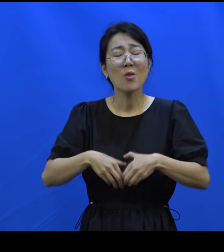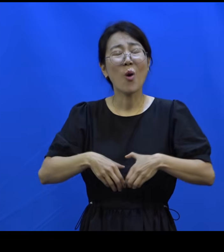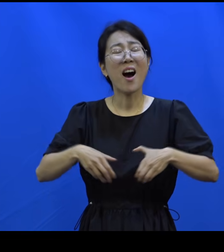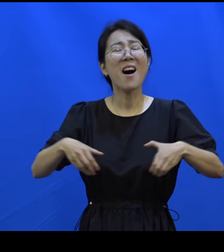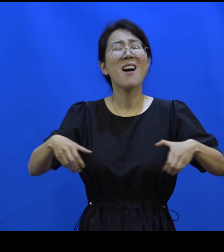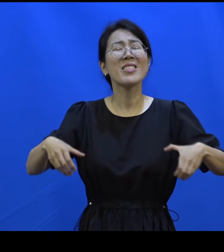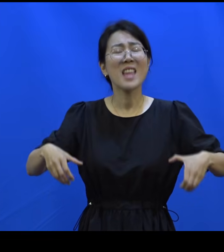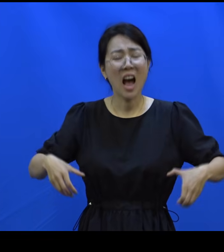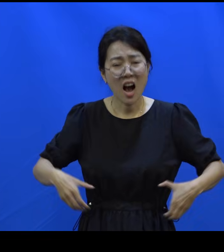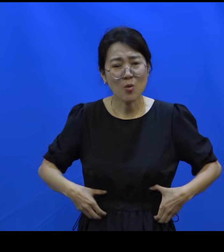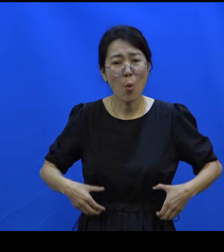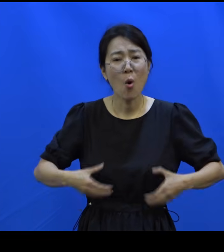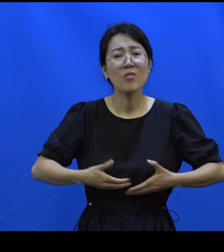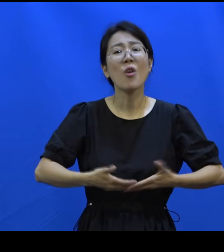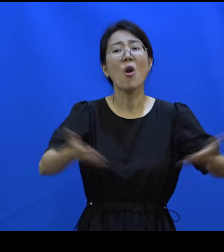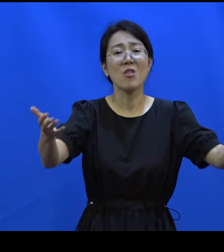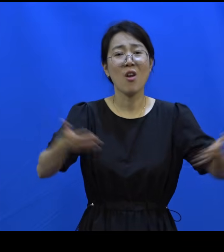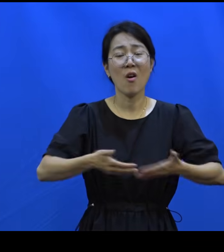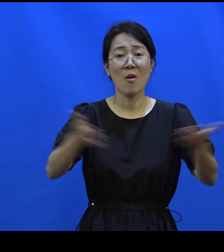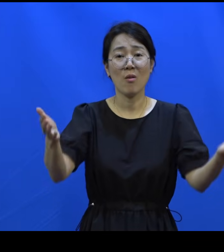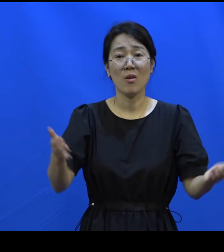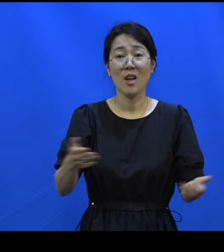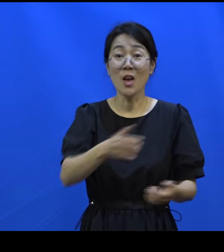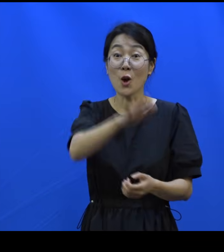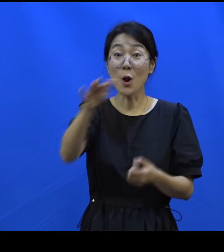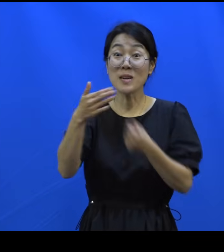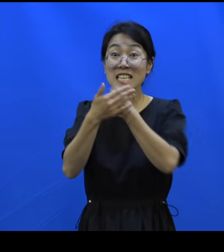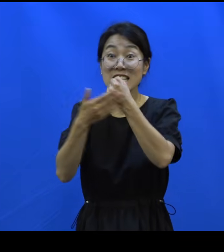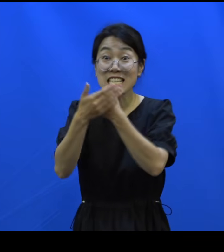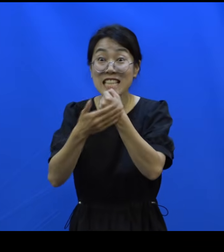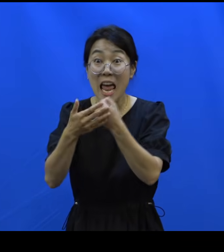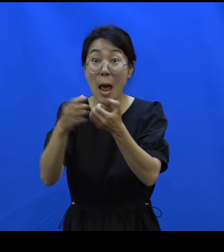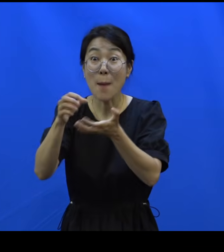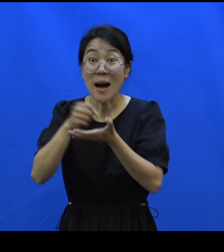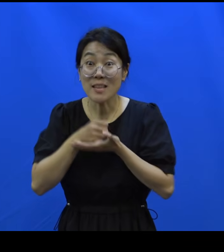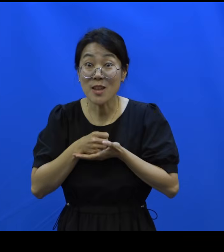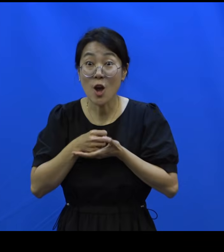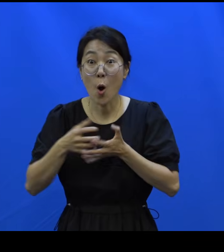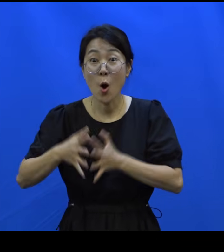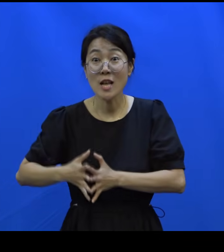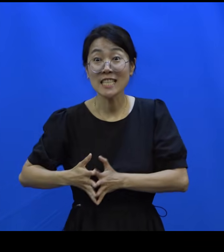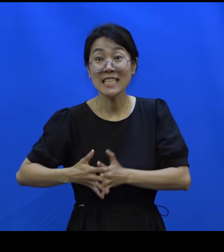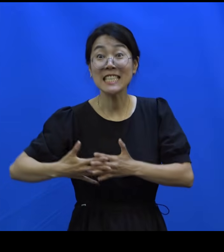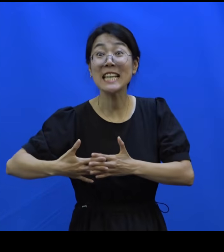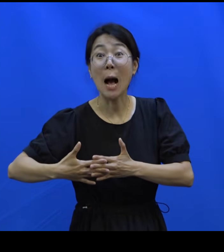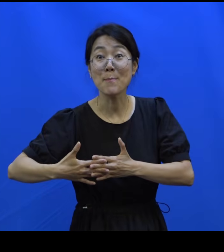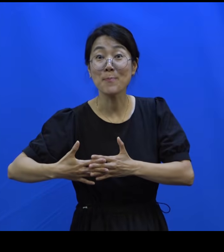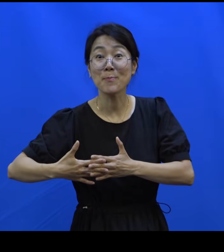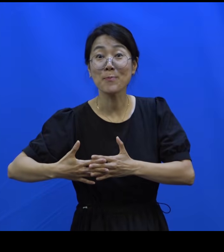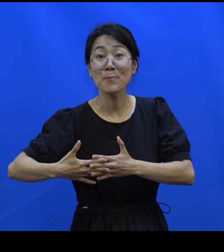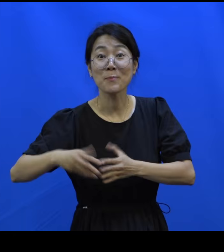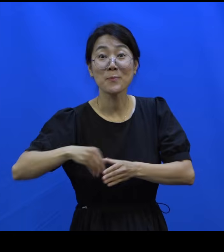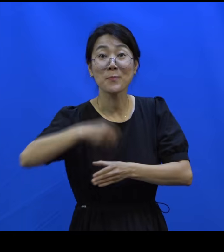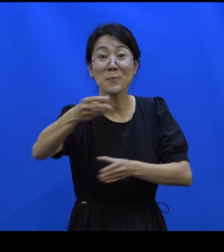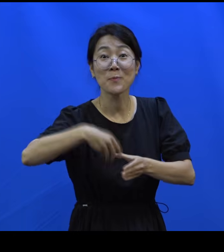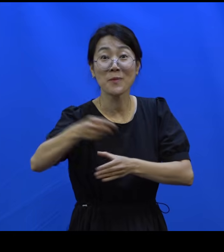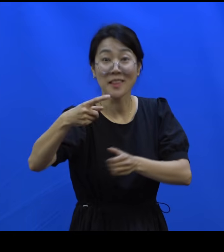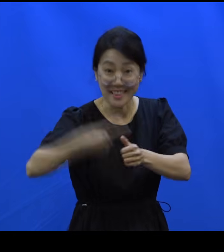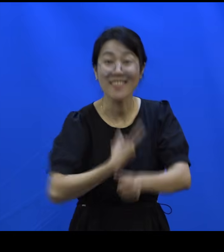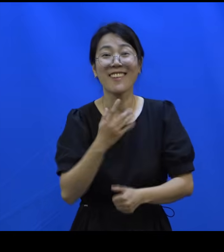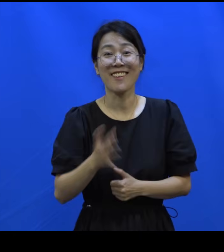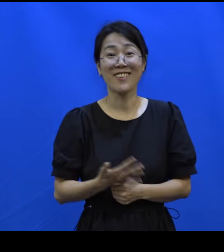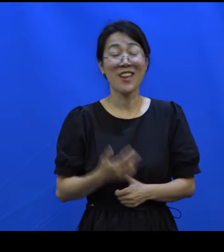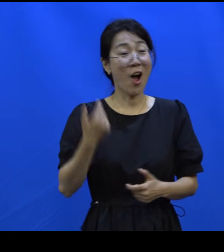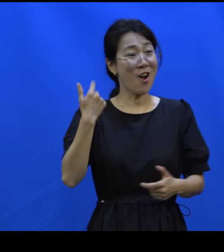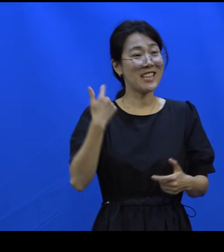관대해집니다. 여러분, 주머니가 열려요. 은혜를 받으면 기꺼이 즐거이 섬겨요. 어제도 그저께도 금요일날 금요